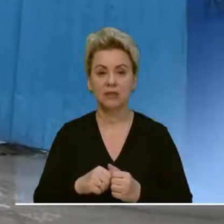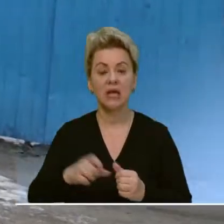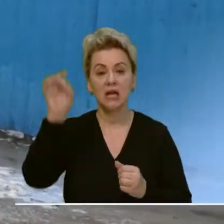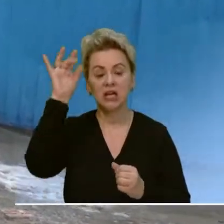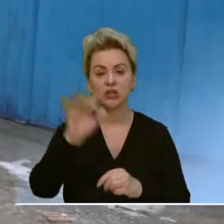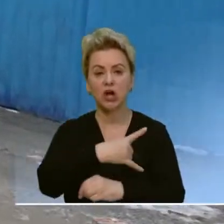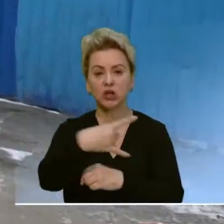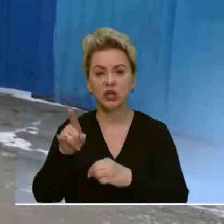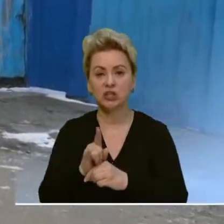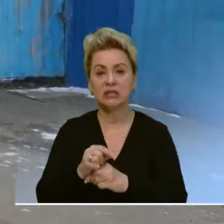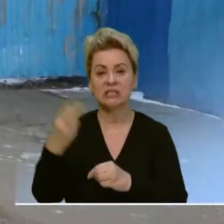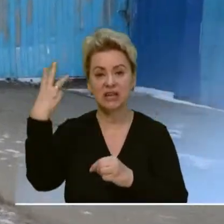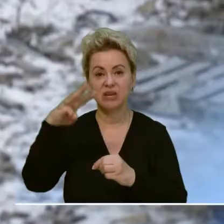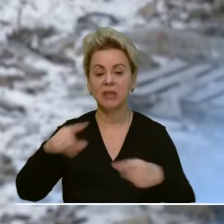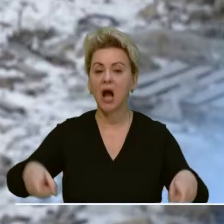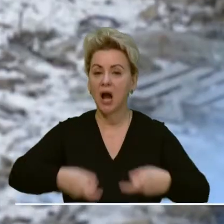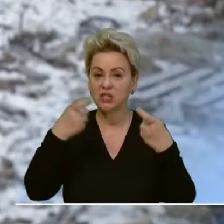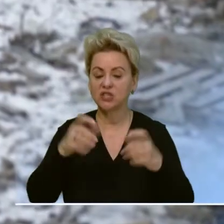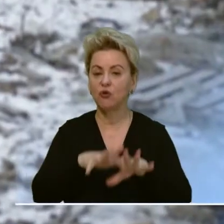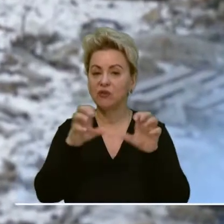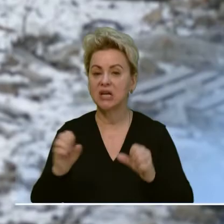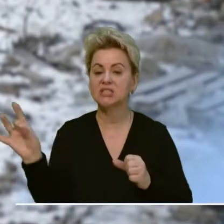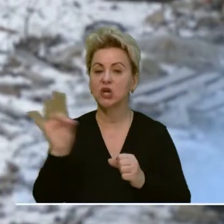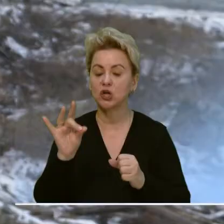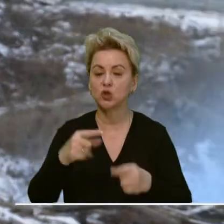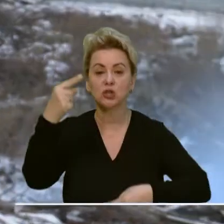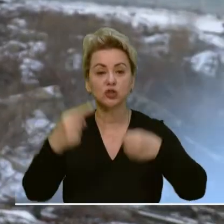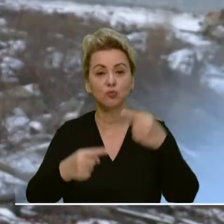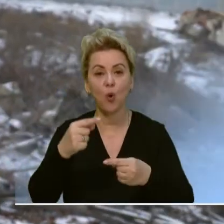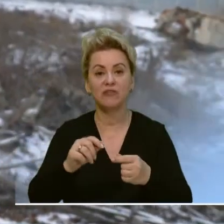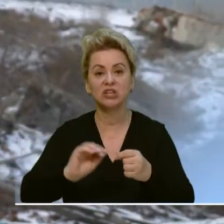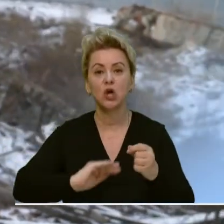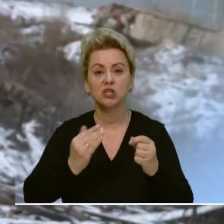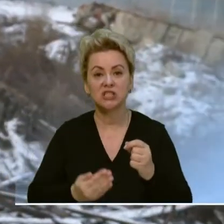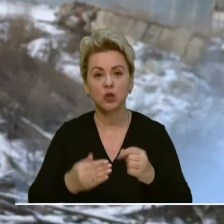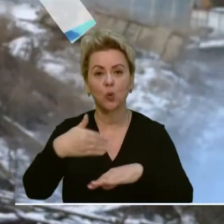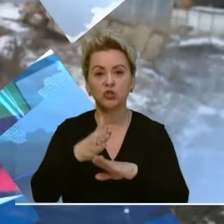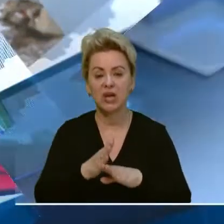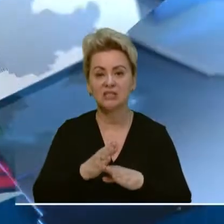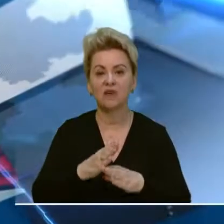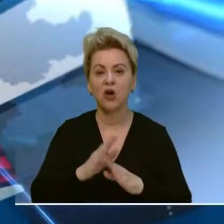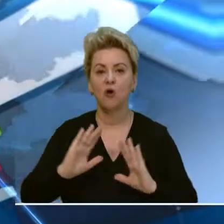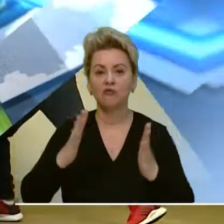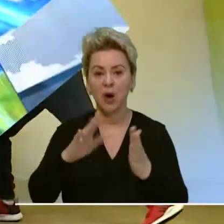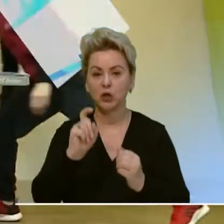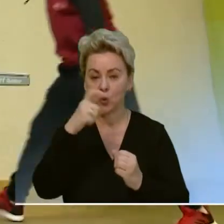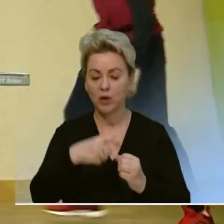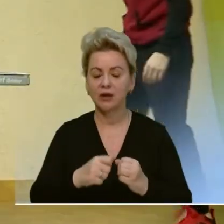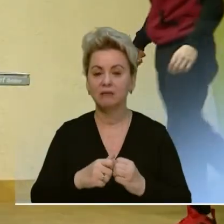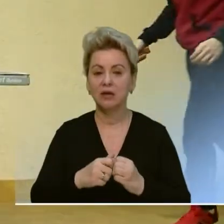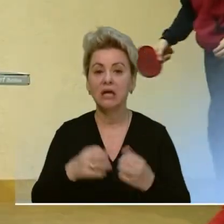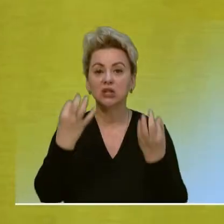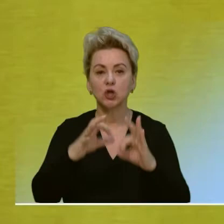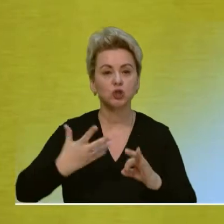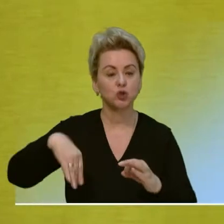Легендарный кинотеатр или современная гостиница? Власти Донской столицы спорят с инвестором из-за участка в парке Горького.